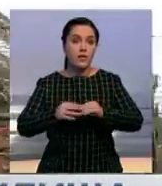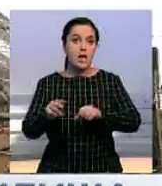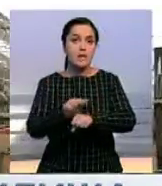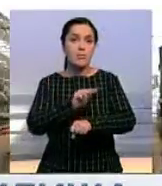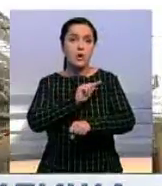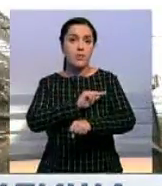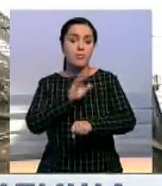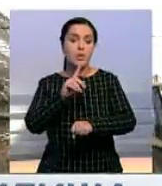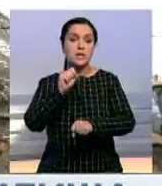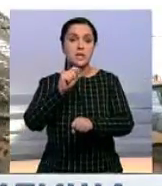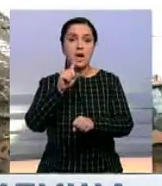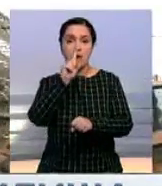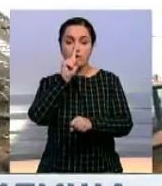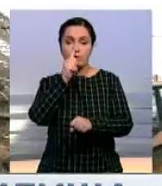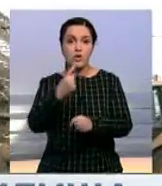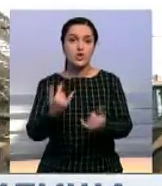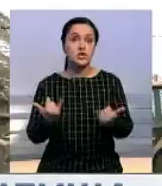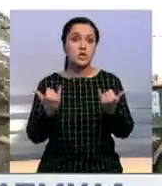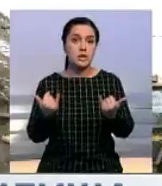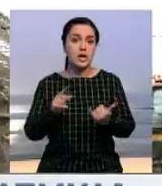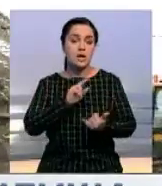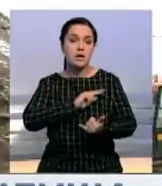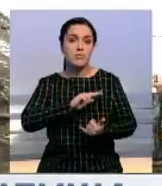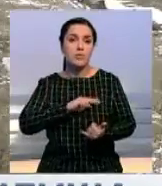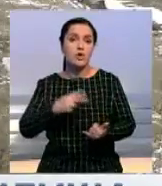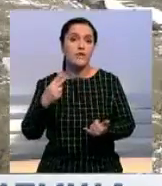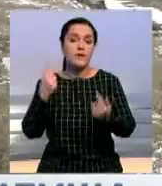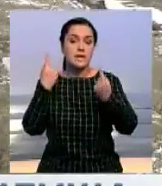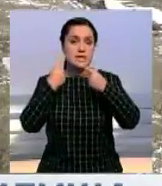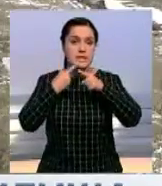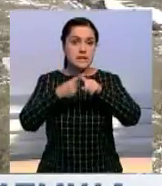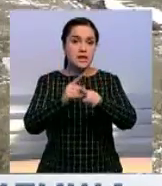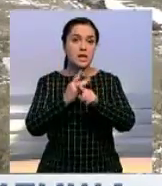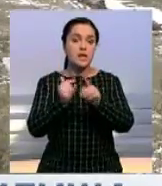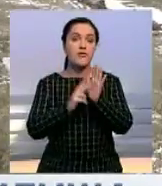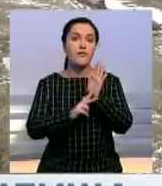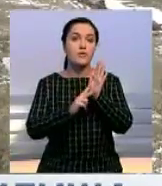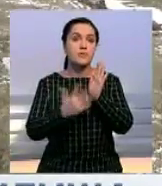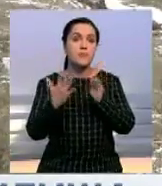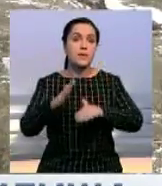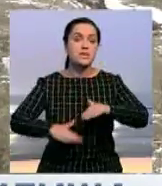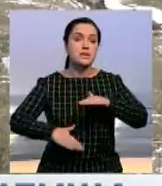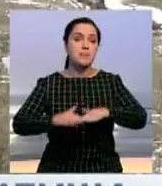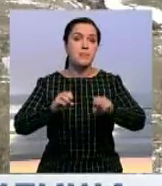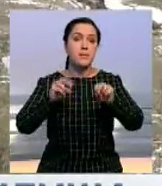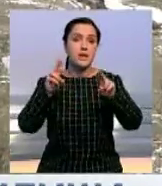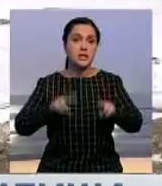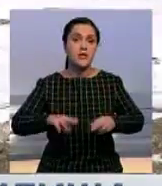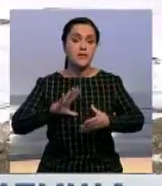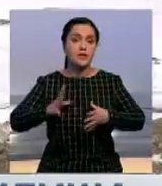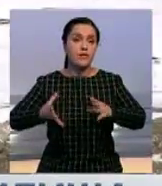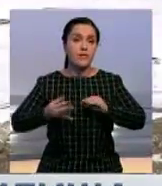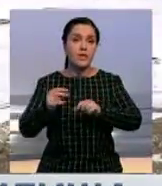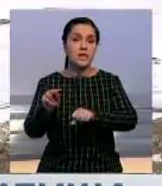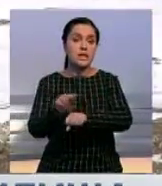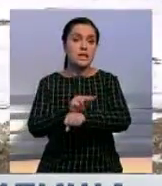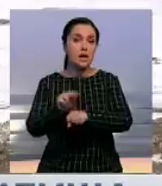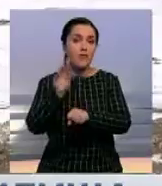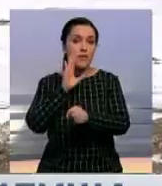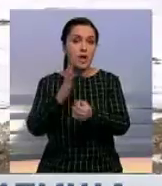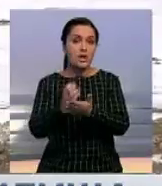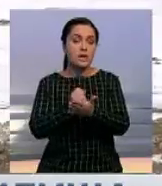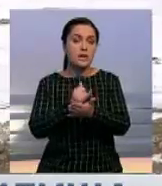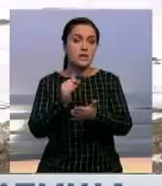работы планируется за год. Сейчас на объекте работают свыше 20 единиц техники и 85 специалистов. Всего на